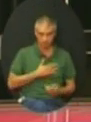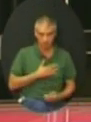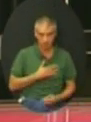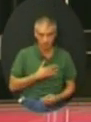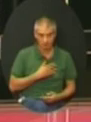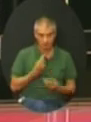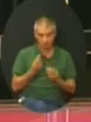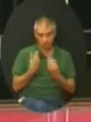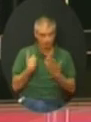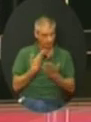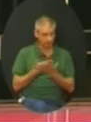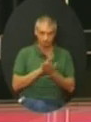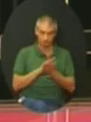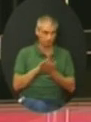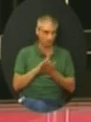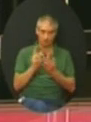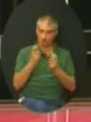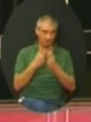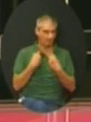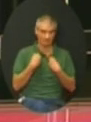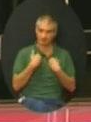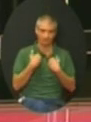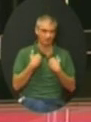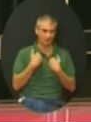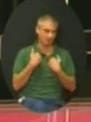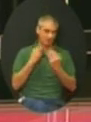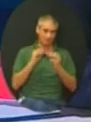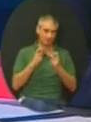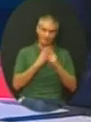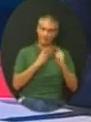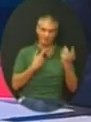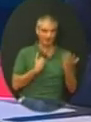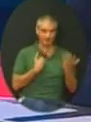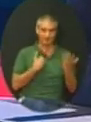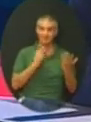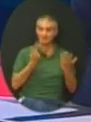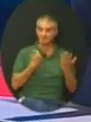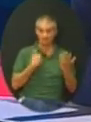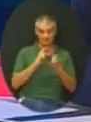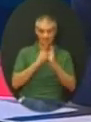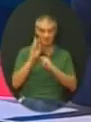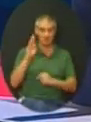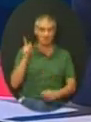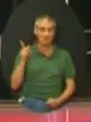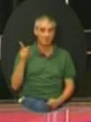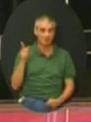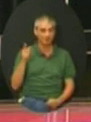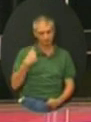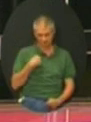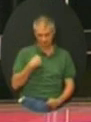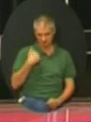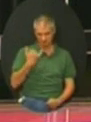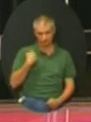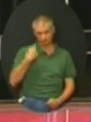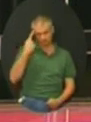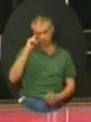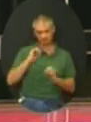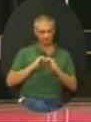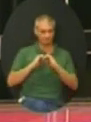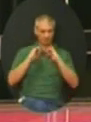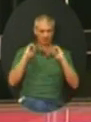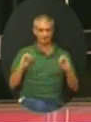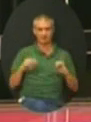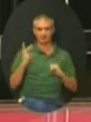בגרוש לנתניהו? הרי הוא לא במפלגה שלי. אני בכלל מפלגה אחרת. אם אני במקומו היום, אני עכשיו יוזם את